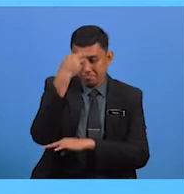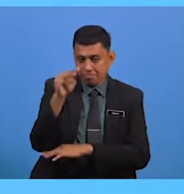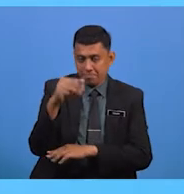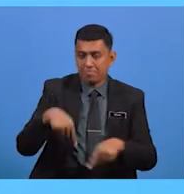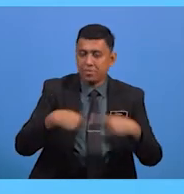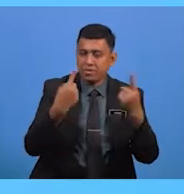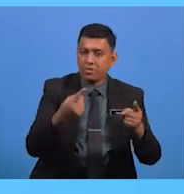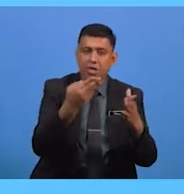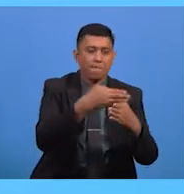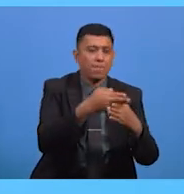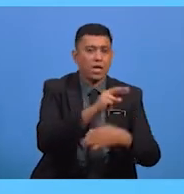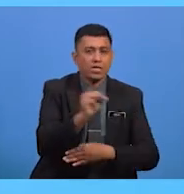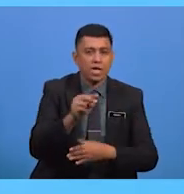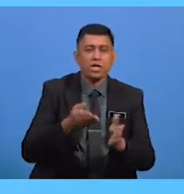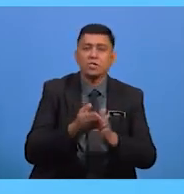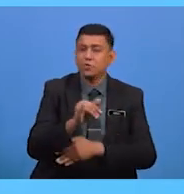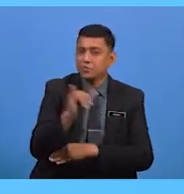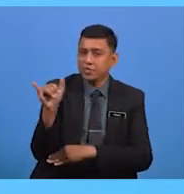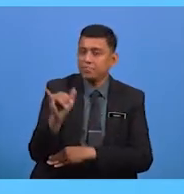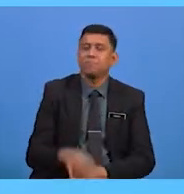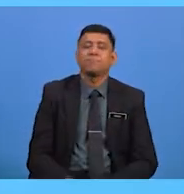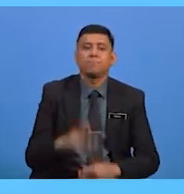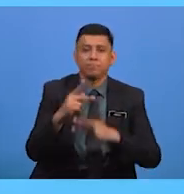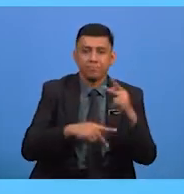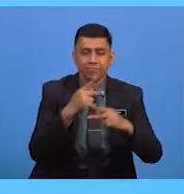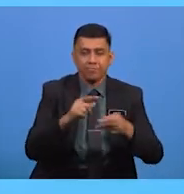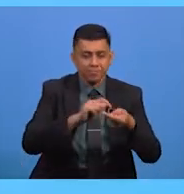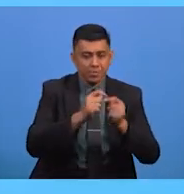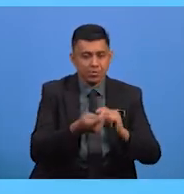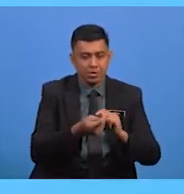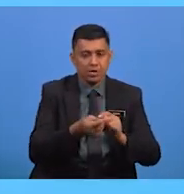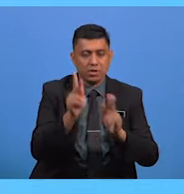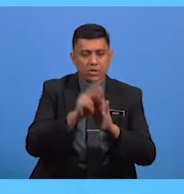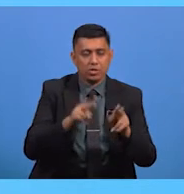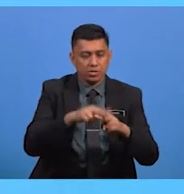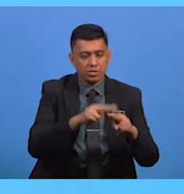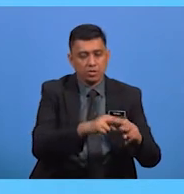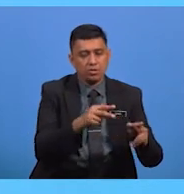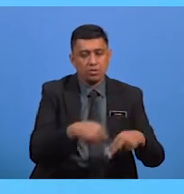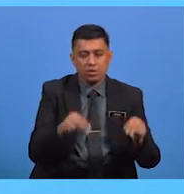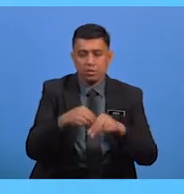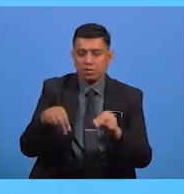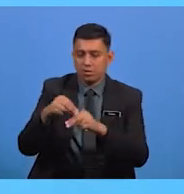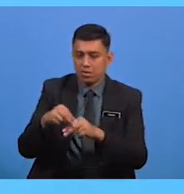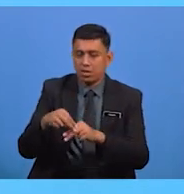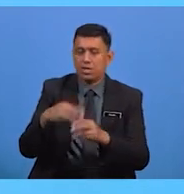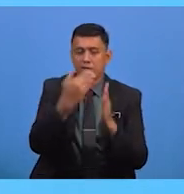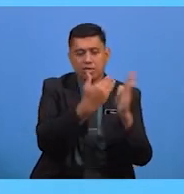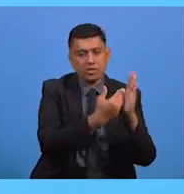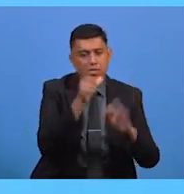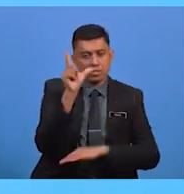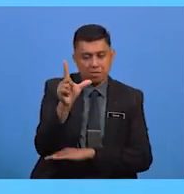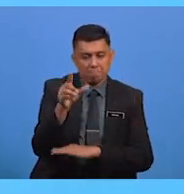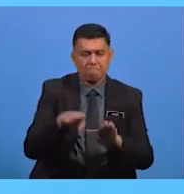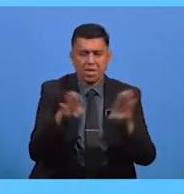kita akan pergi kepada bahagian seterusnya, iaitu proses menukar kedudukan nilai-nilai dalam senarai L yang